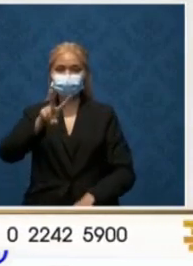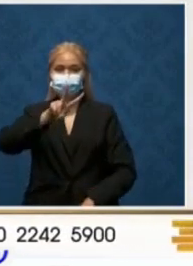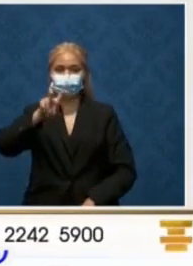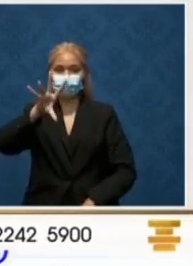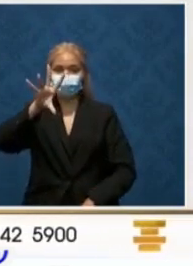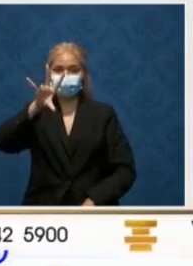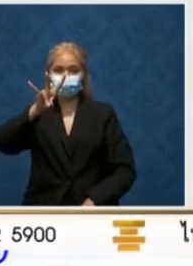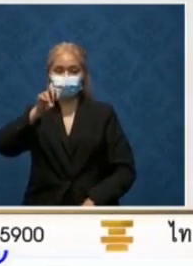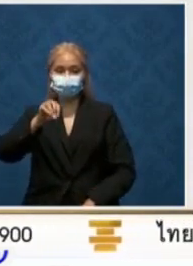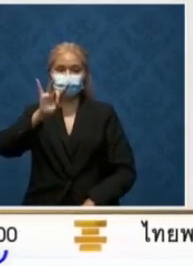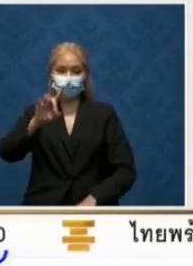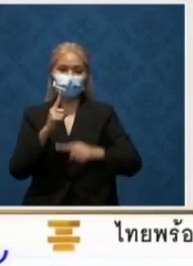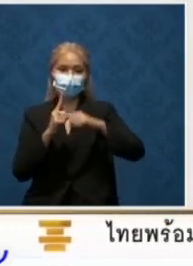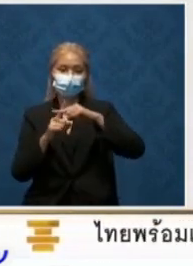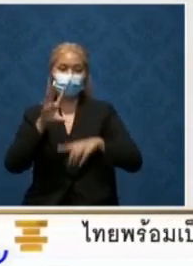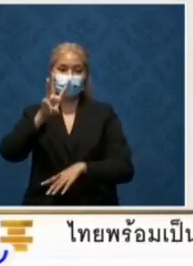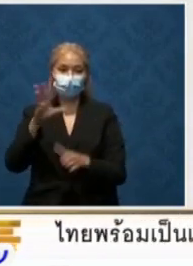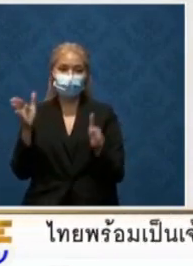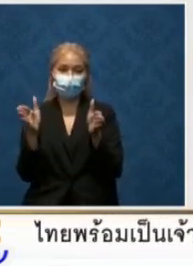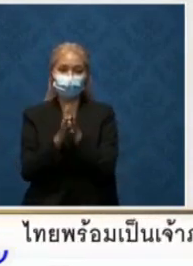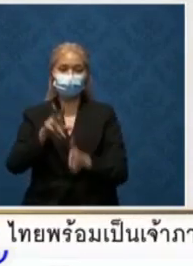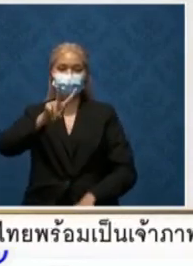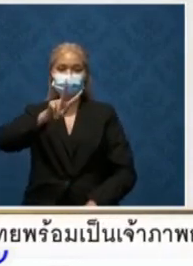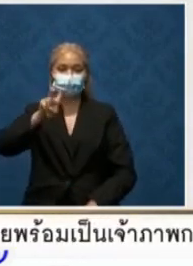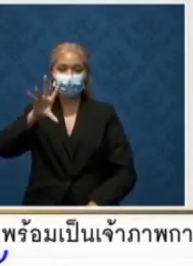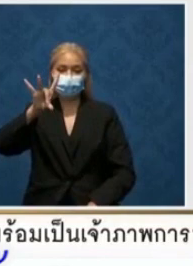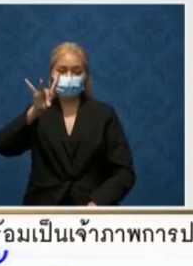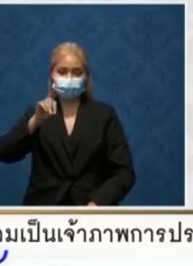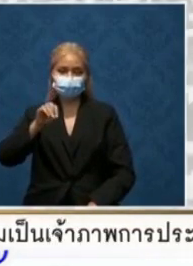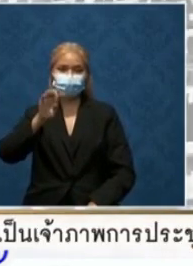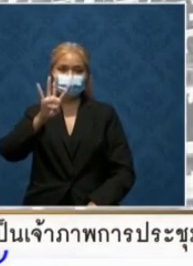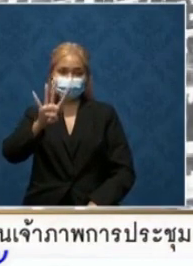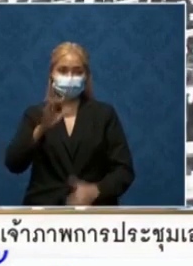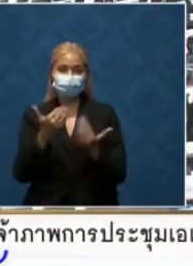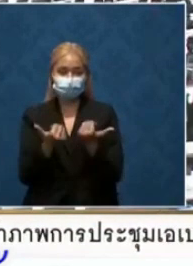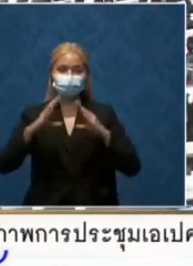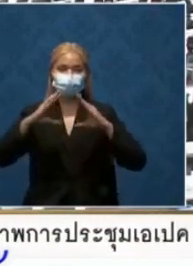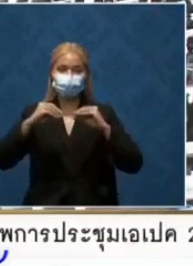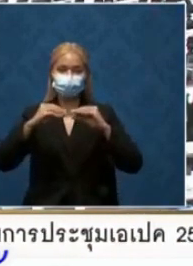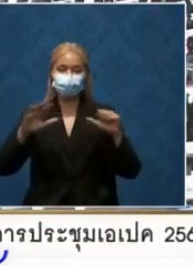278บวก6นะครับเป็น284ครบวงประชุมครับ